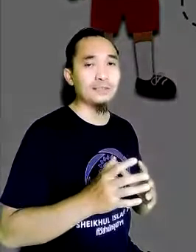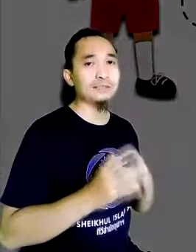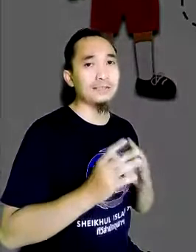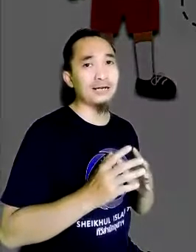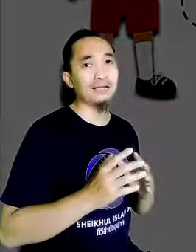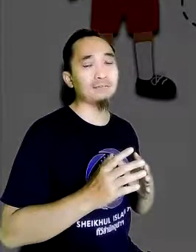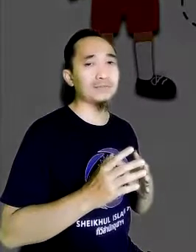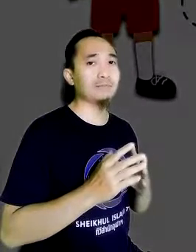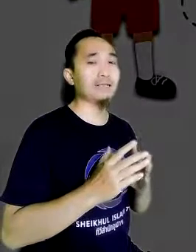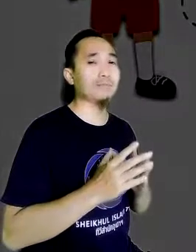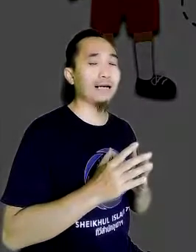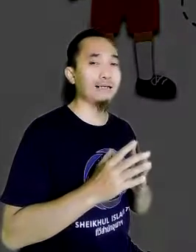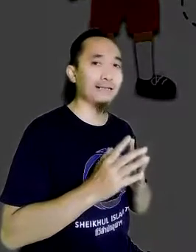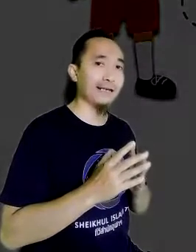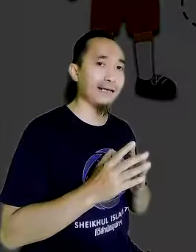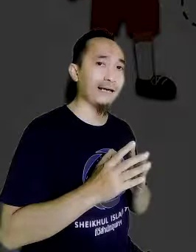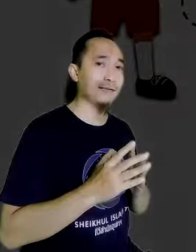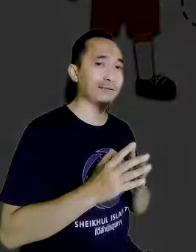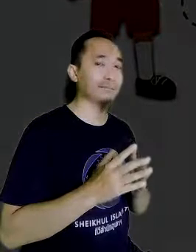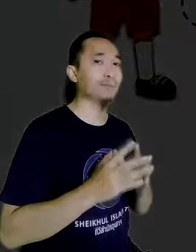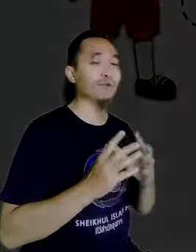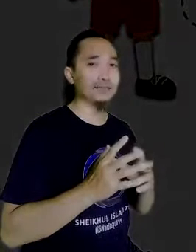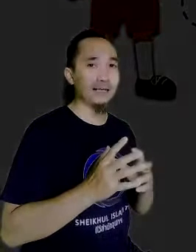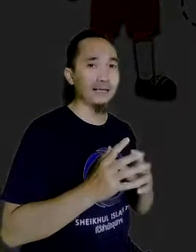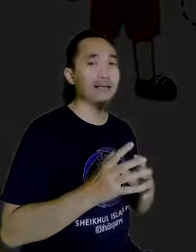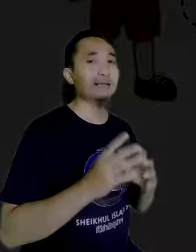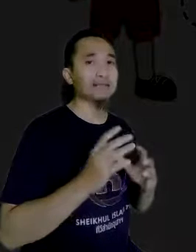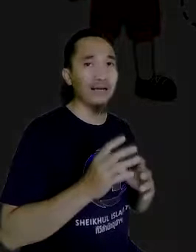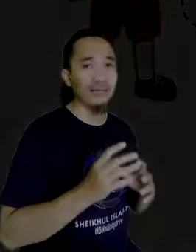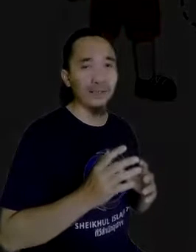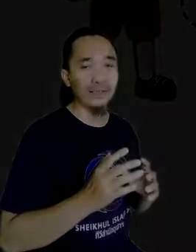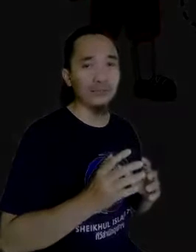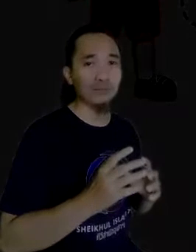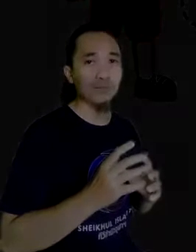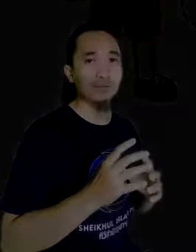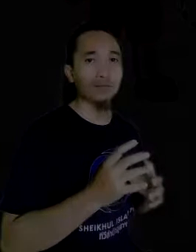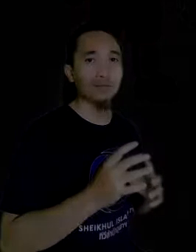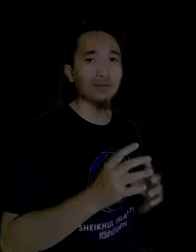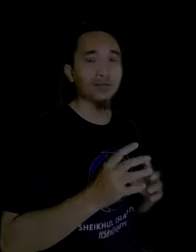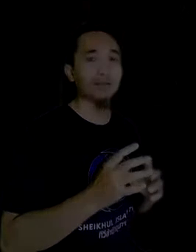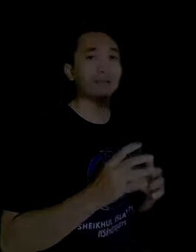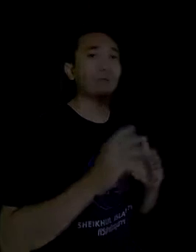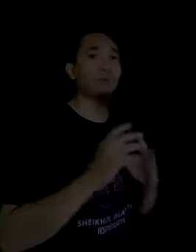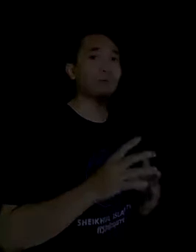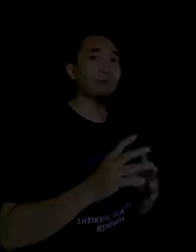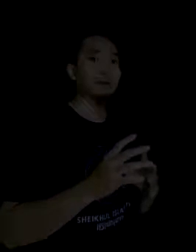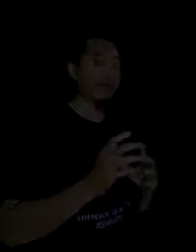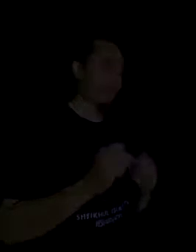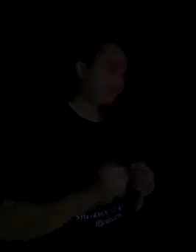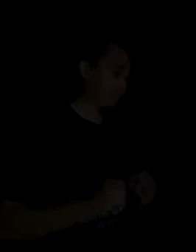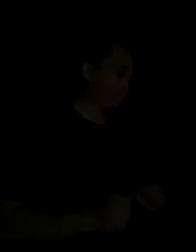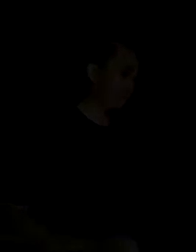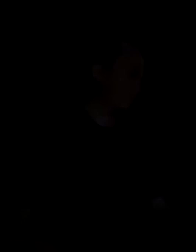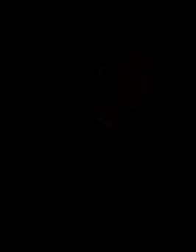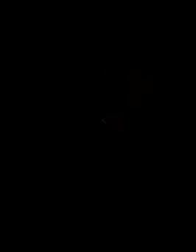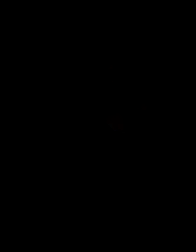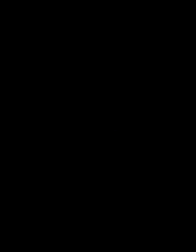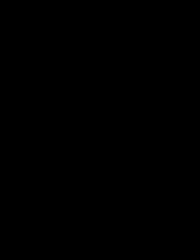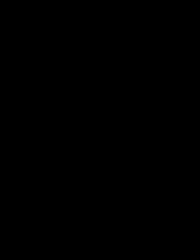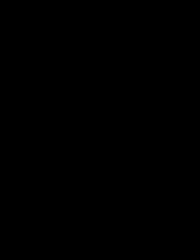jujur, dan bisa mendapatkan nilai yang memuaskan. Assalamualaikum warahmatullahi wabarakatuh.